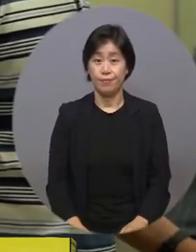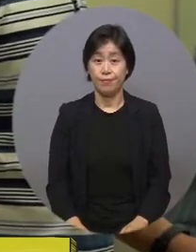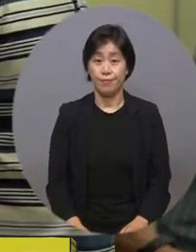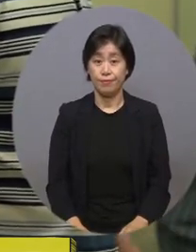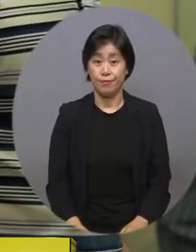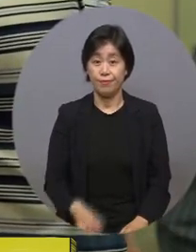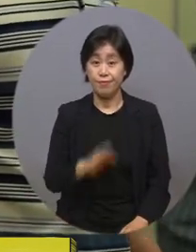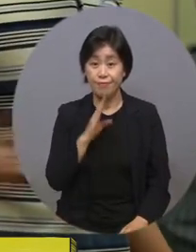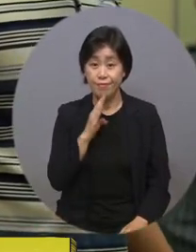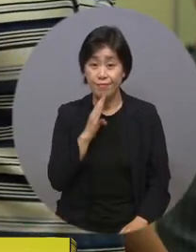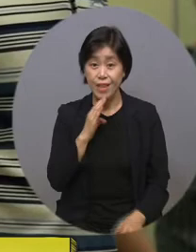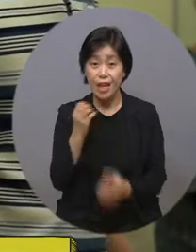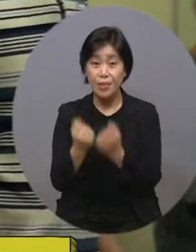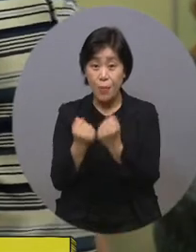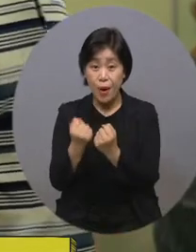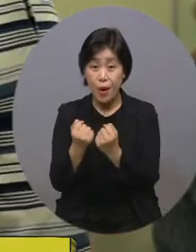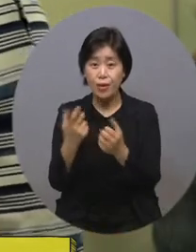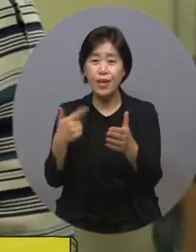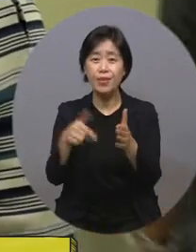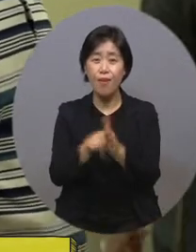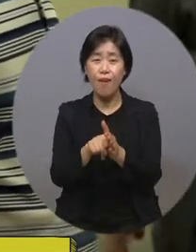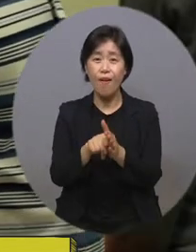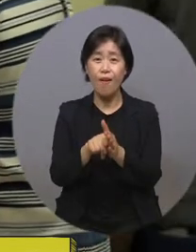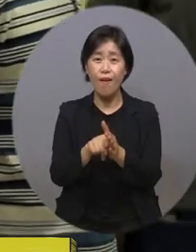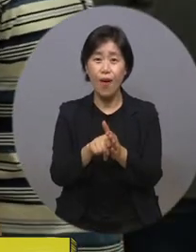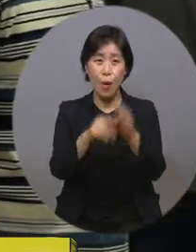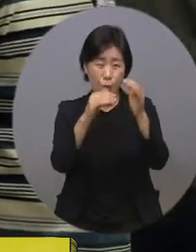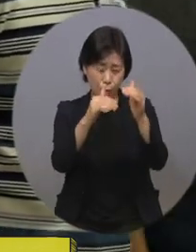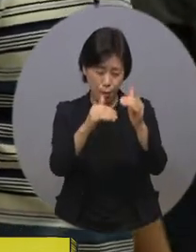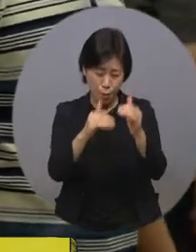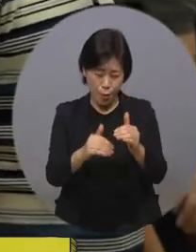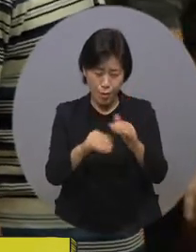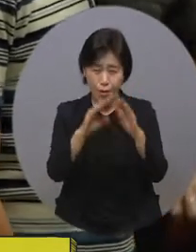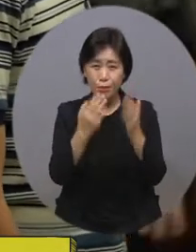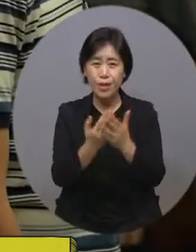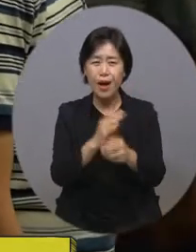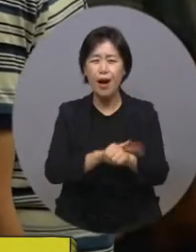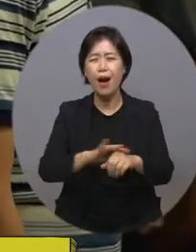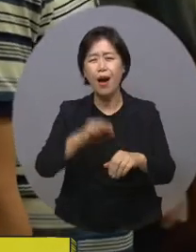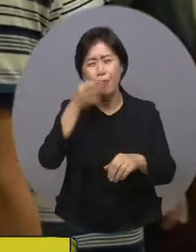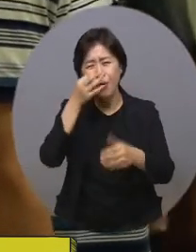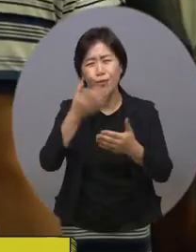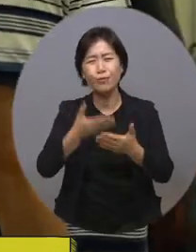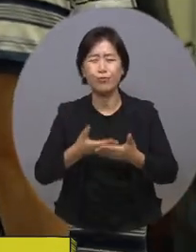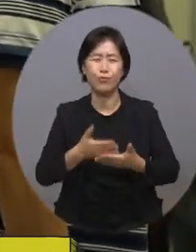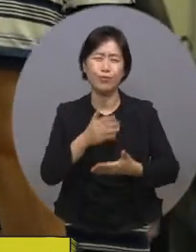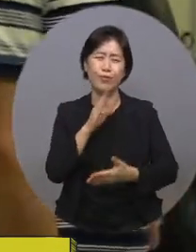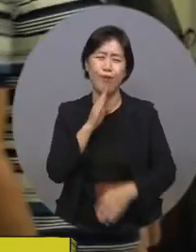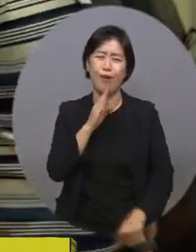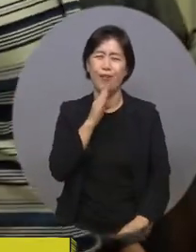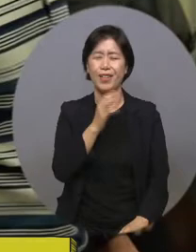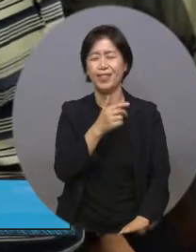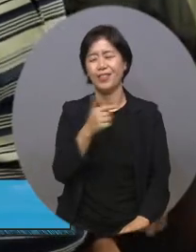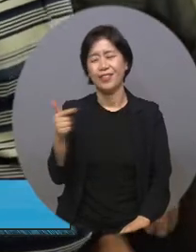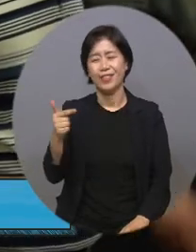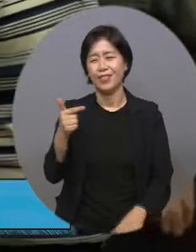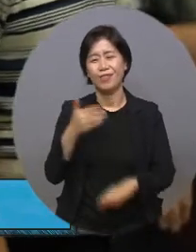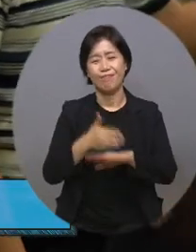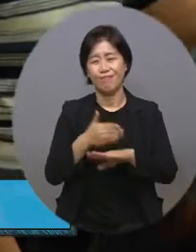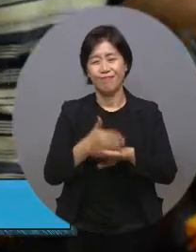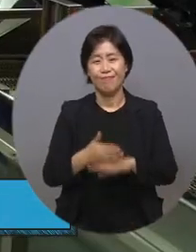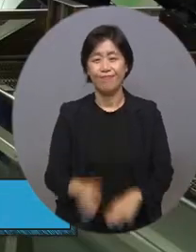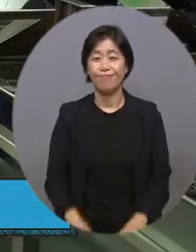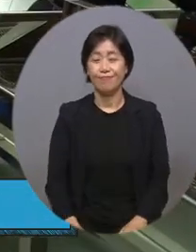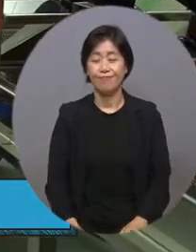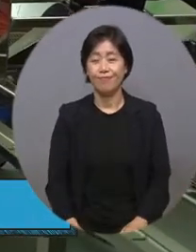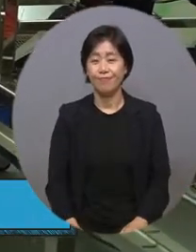지금 마침 이렇게 설명을 해주시려고 네. 다 보여주고 계신데 네. 너무 친절하신 것 같아요. 감사합니다. 이렇게